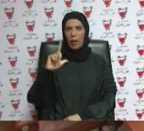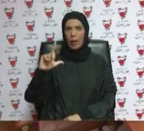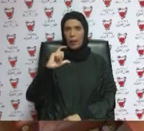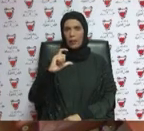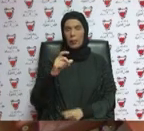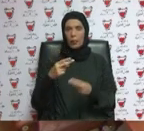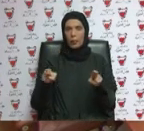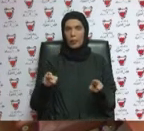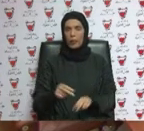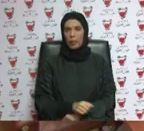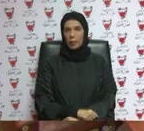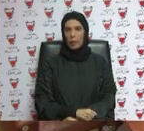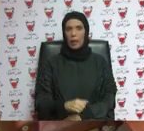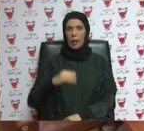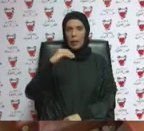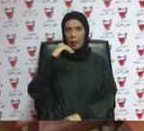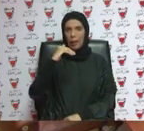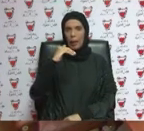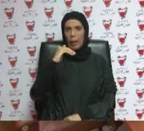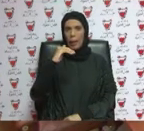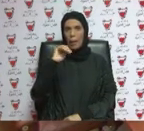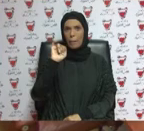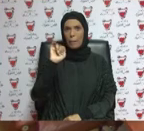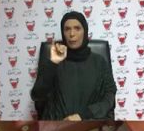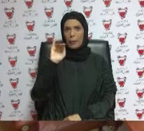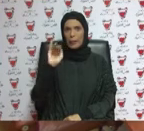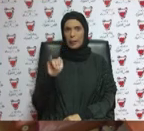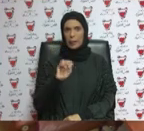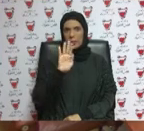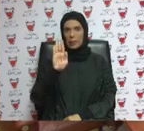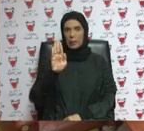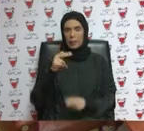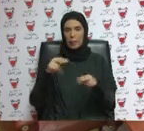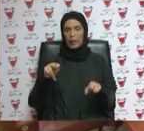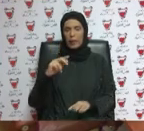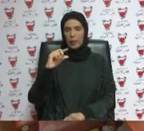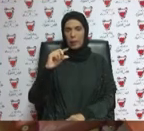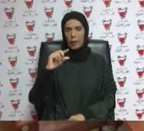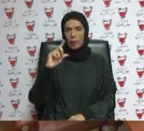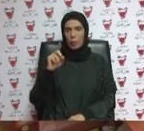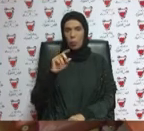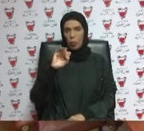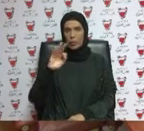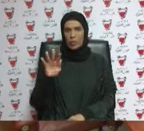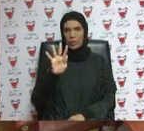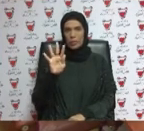المسقطي، خميس حمد محمد الرميحي، درويش أحمد عبد الله